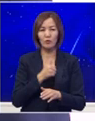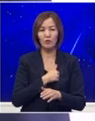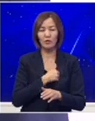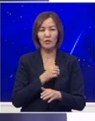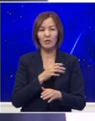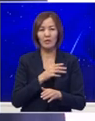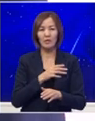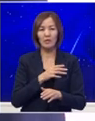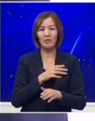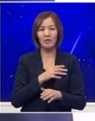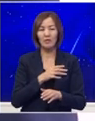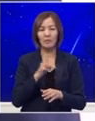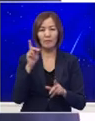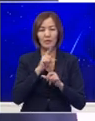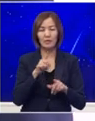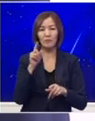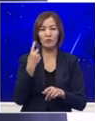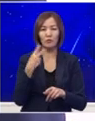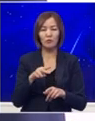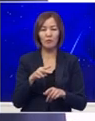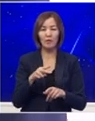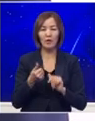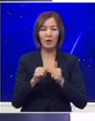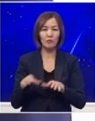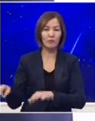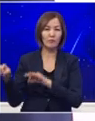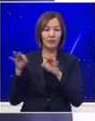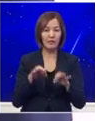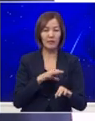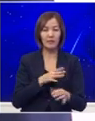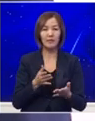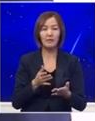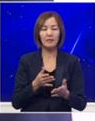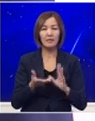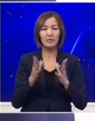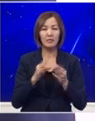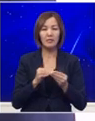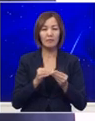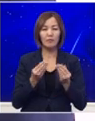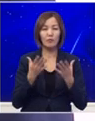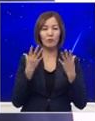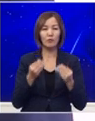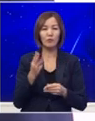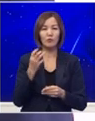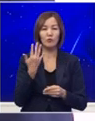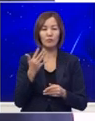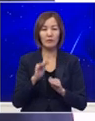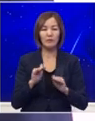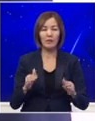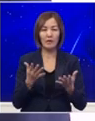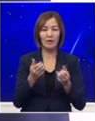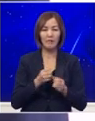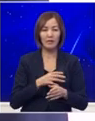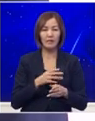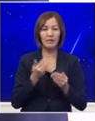жатқан ақылы мектептен 120 бала бізге ауысып келді. Жалпы бүгінгі таңда 305 бала қабылданды.